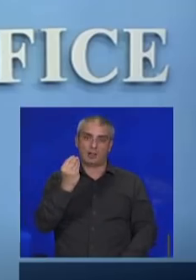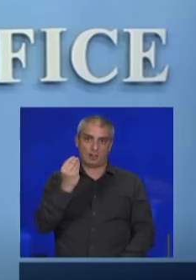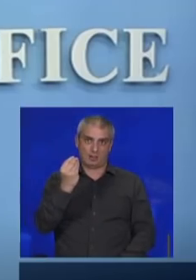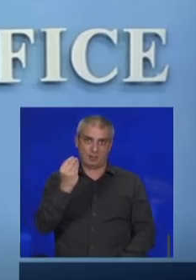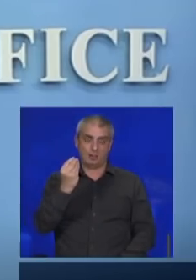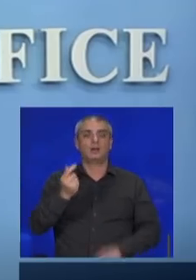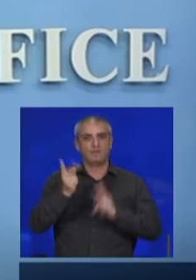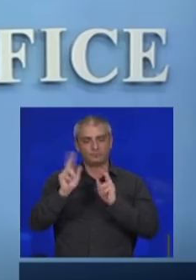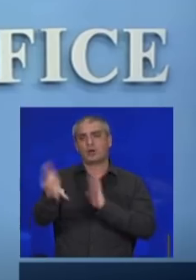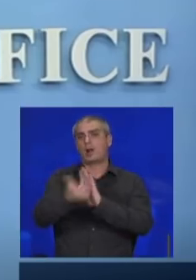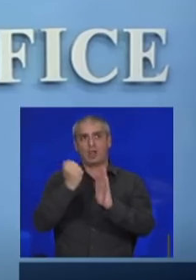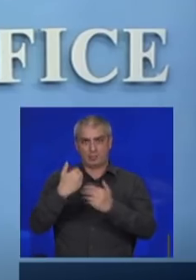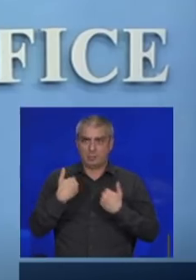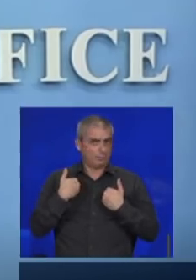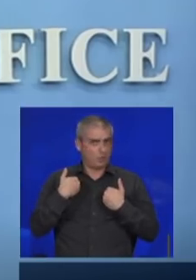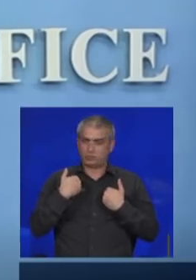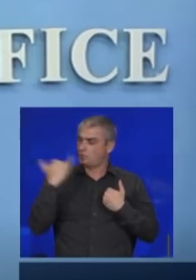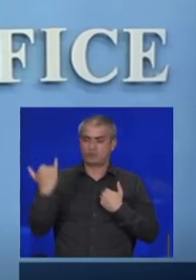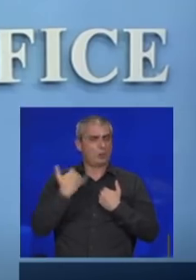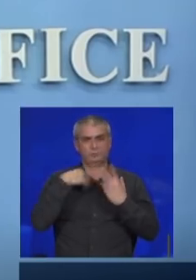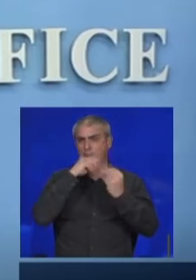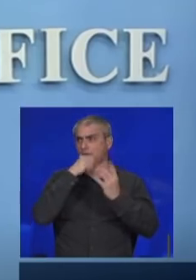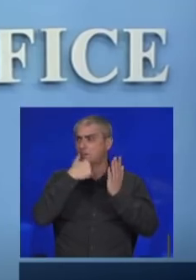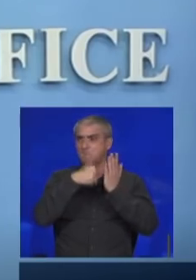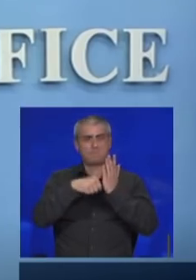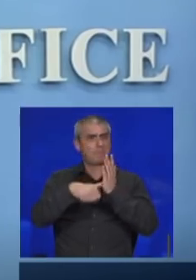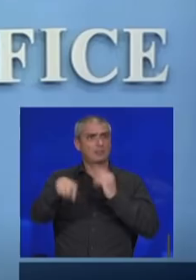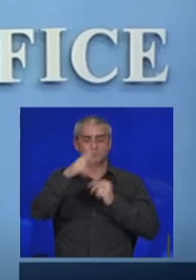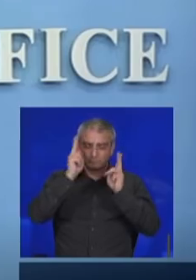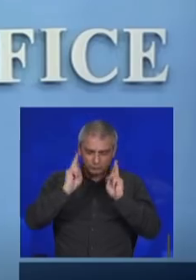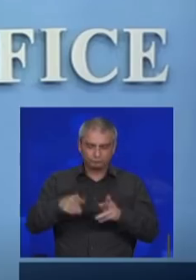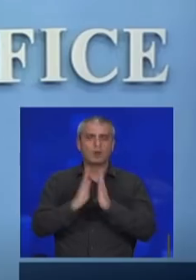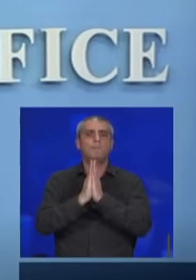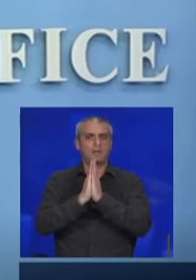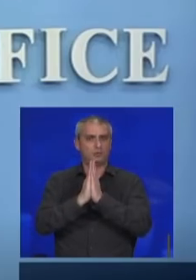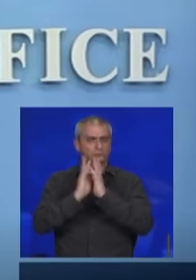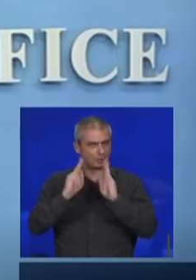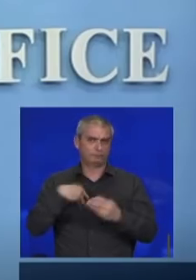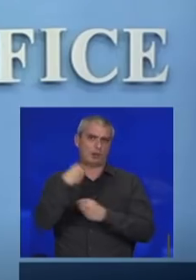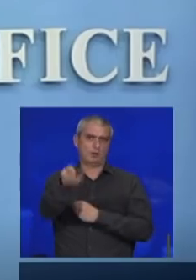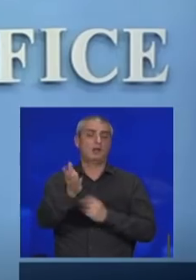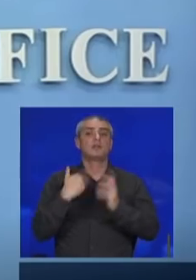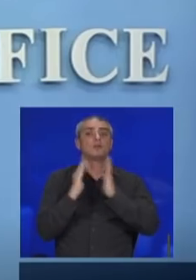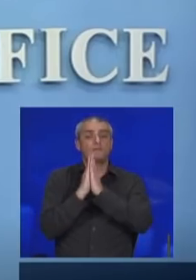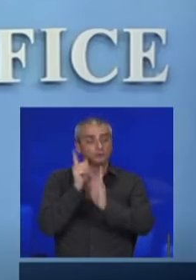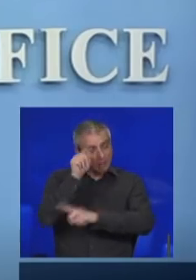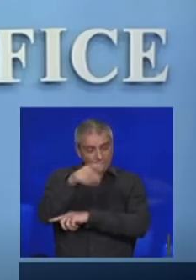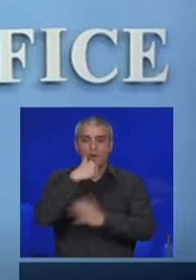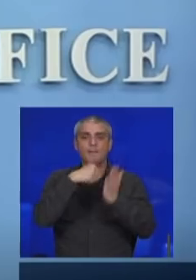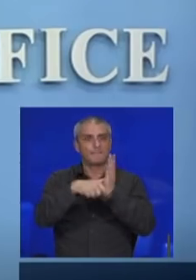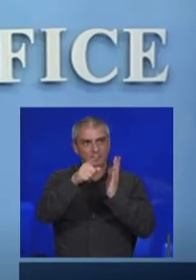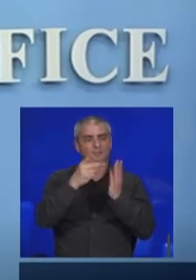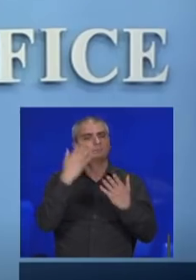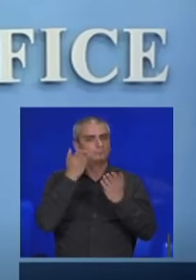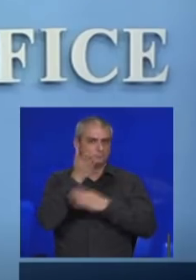את זה, אנחנו כל הזמן מדברים עם הבנקים, יש לזה ביקוש, אנחנו מבקשים ללכת, גם הבנקים יבואו לקראת, זה הרבה